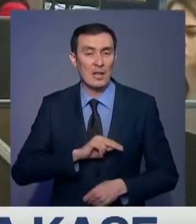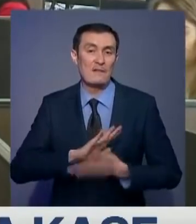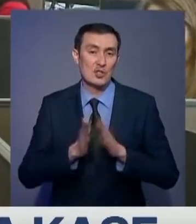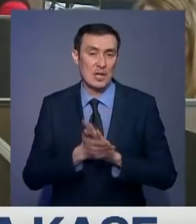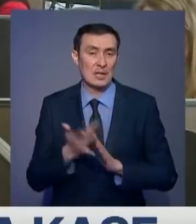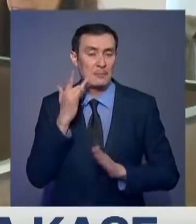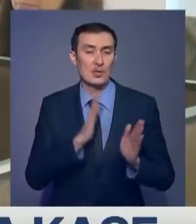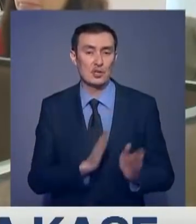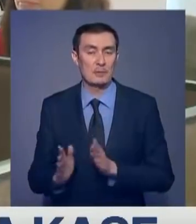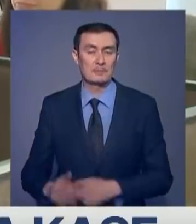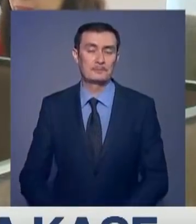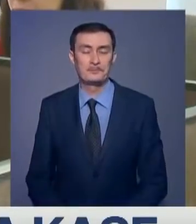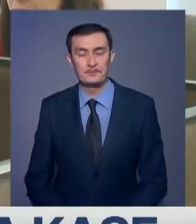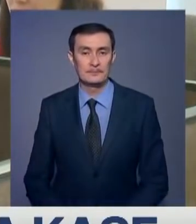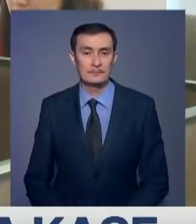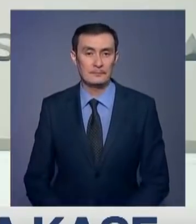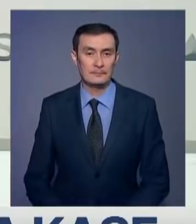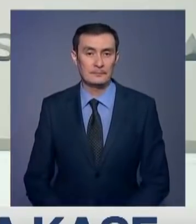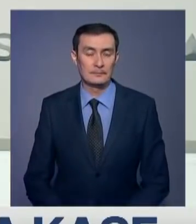штатном режиме.